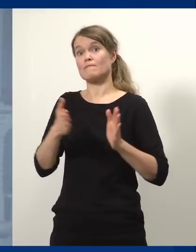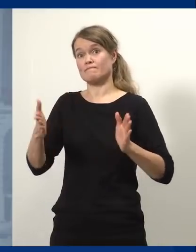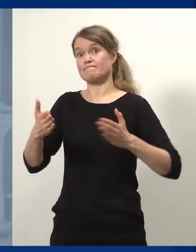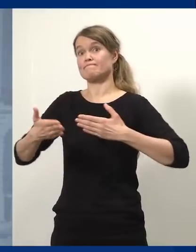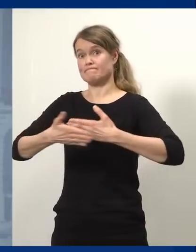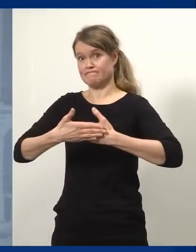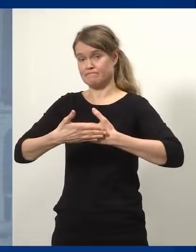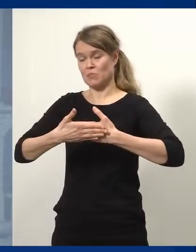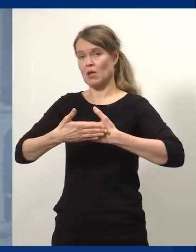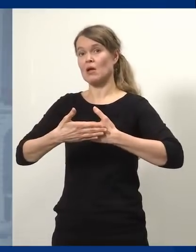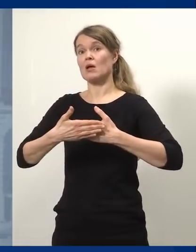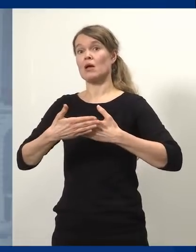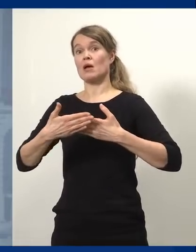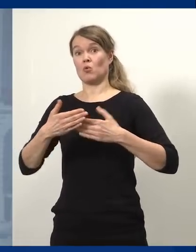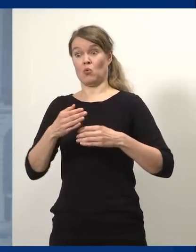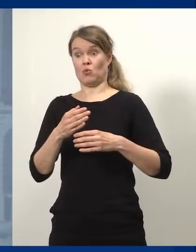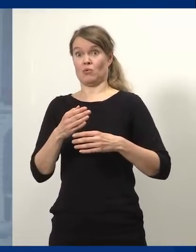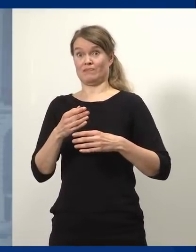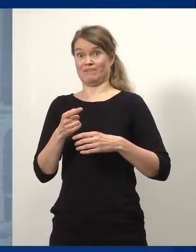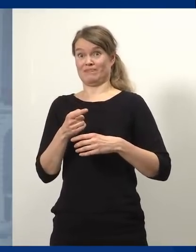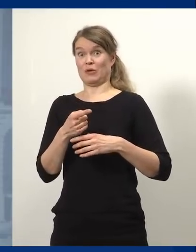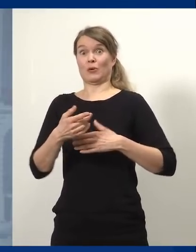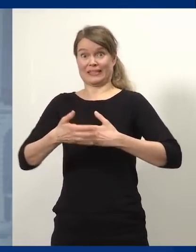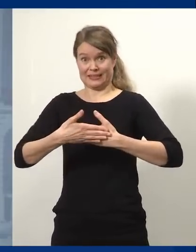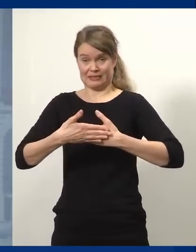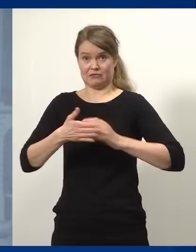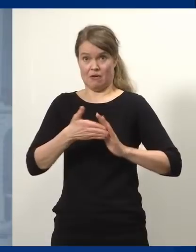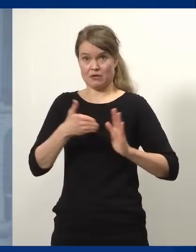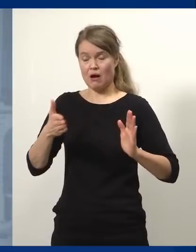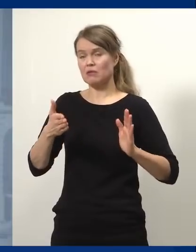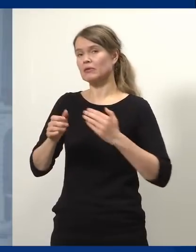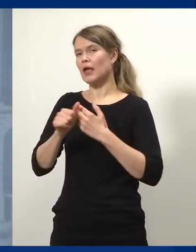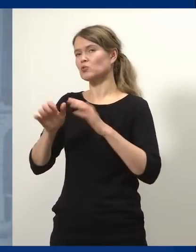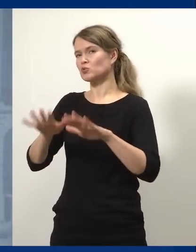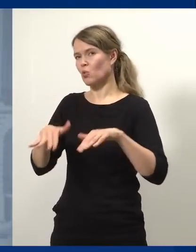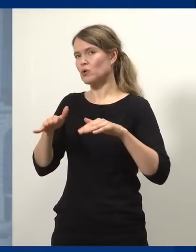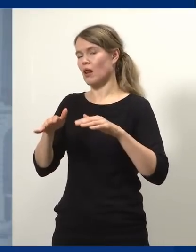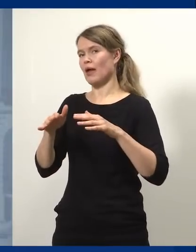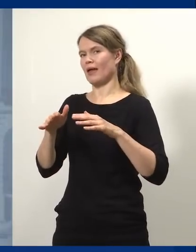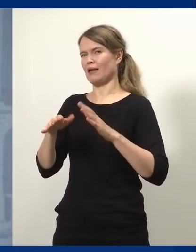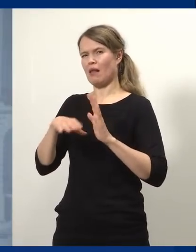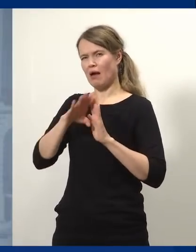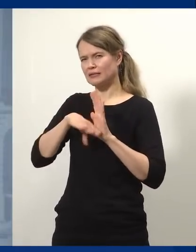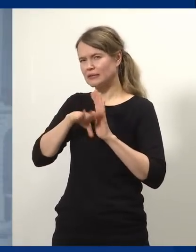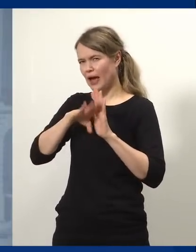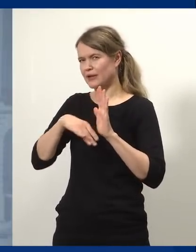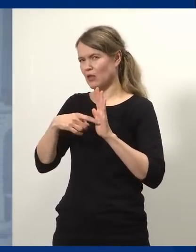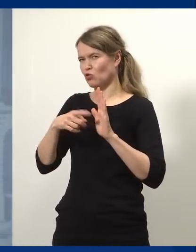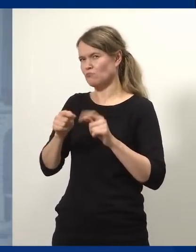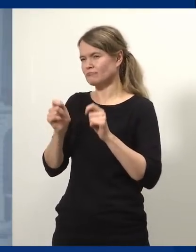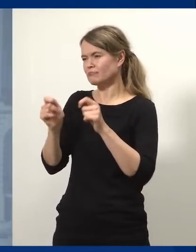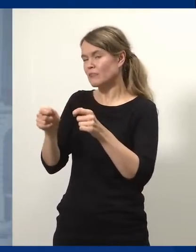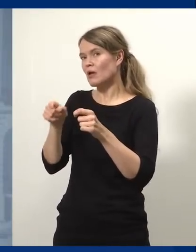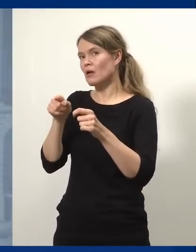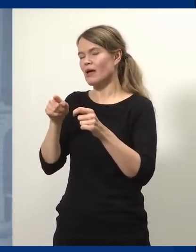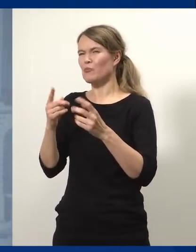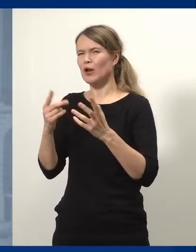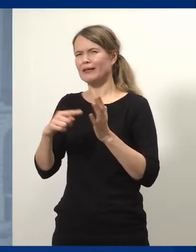ravintolat ovat kiinni, me tulemme viemään eduskunnalle tiukennettua lainsäädäntöä nimenomaisesti